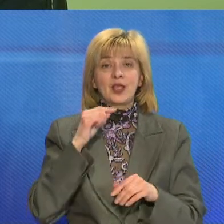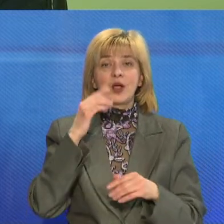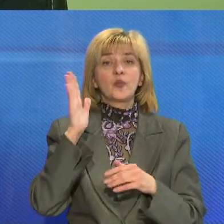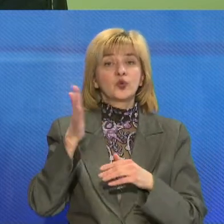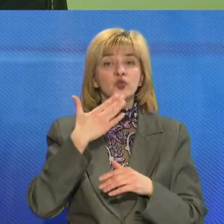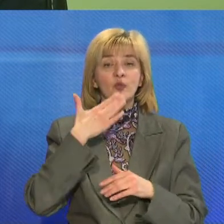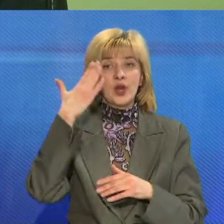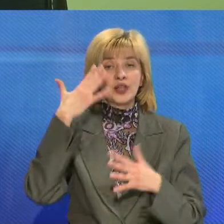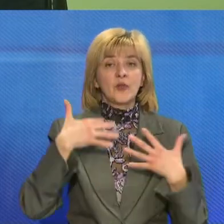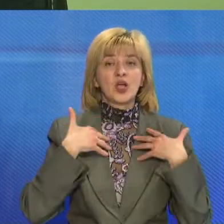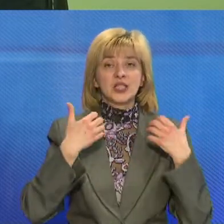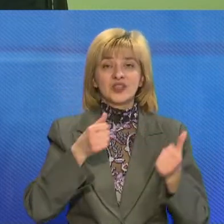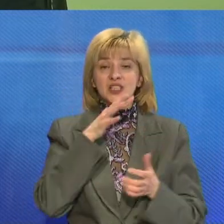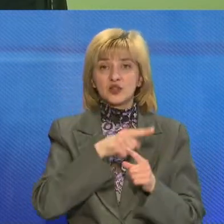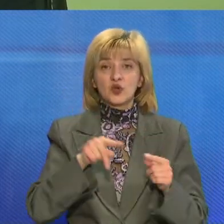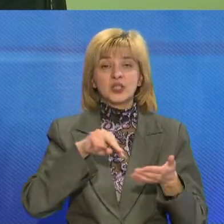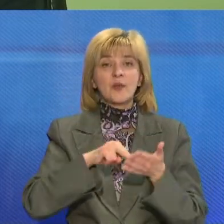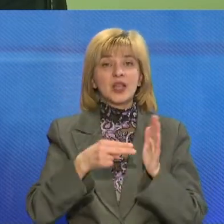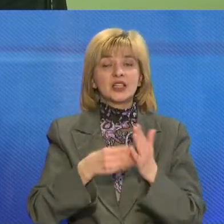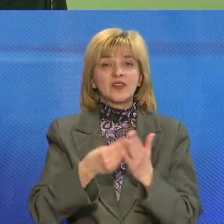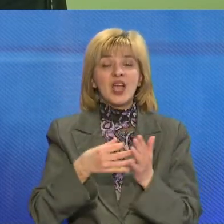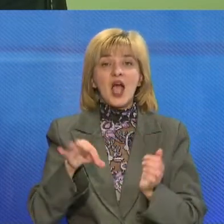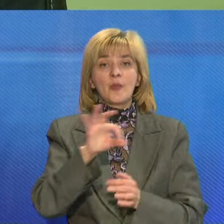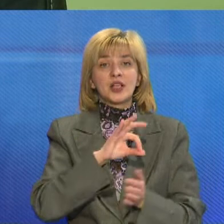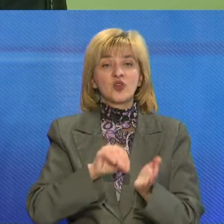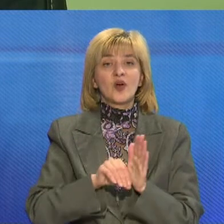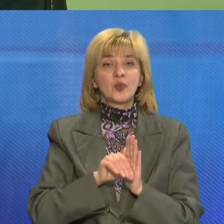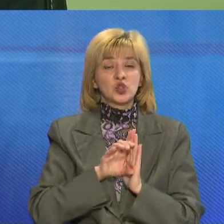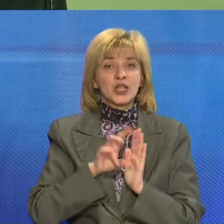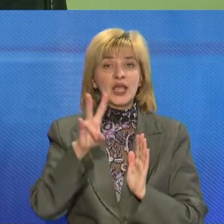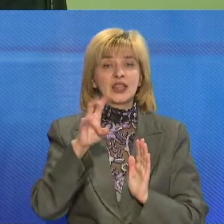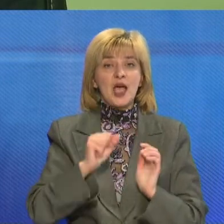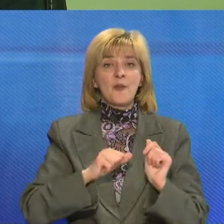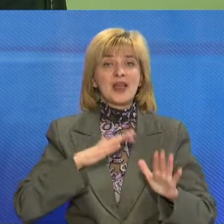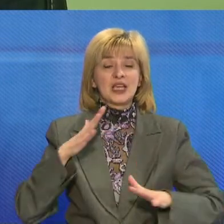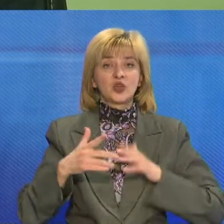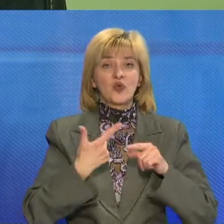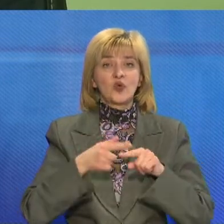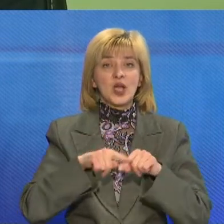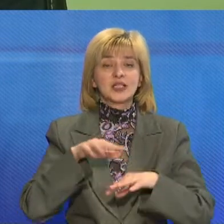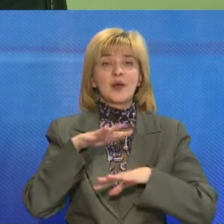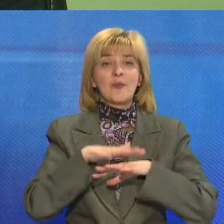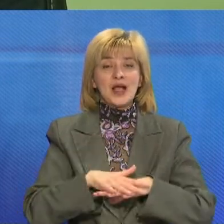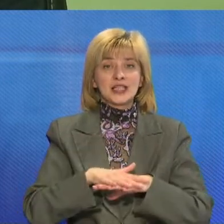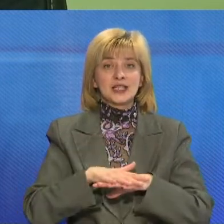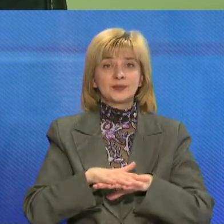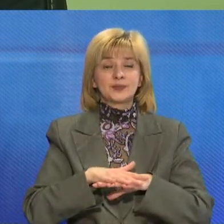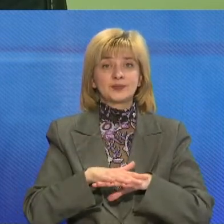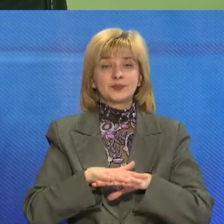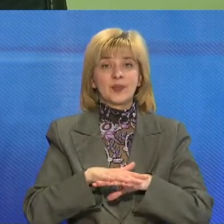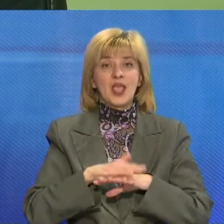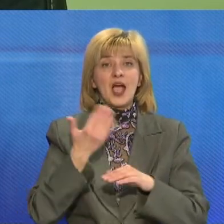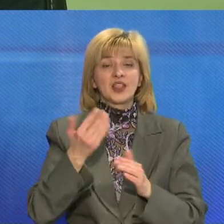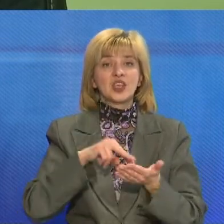сезону. Уже запланированы средства областного бюджета на подготовку этих баз.